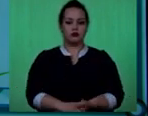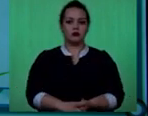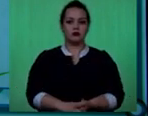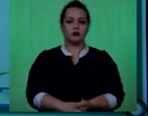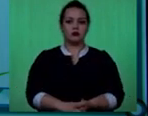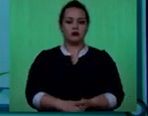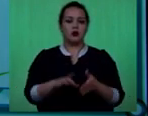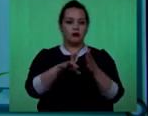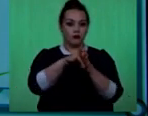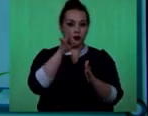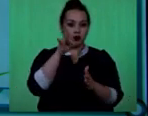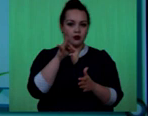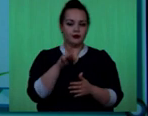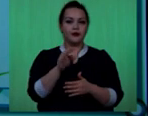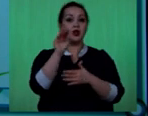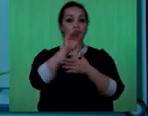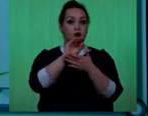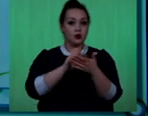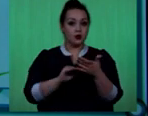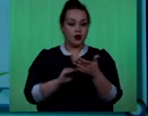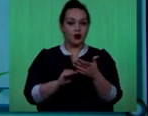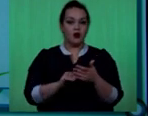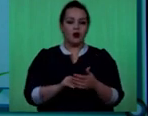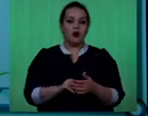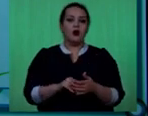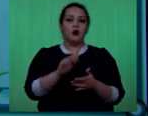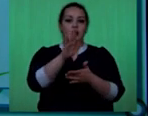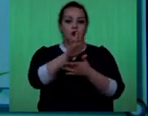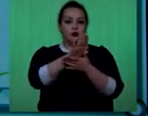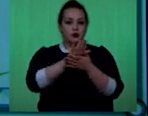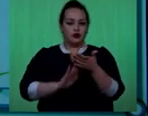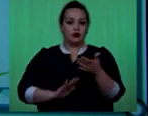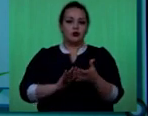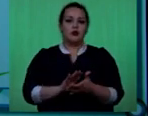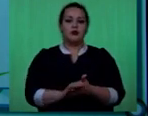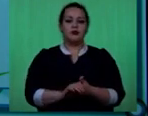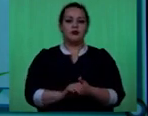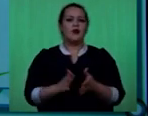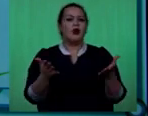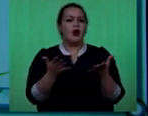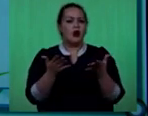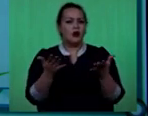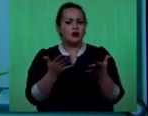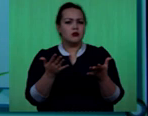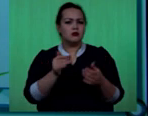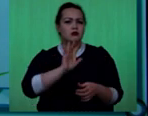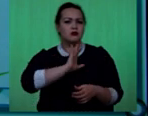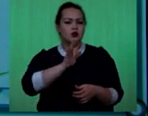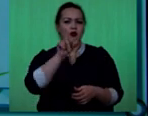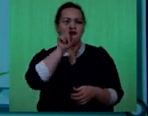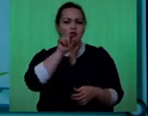выбрали записали а мы продолжаем каким не стал воробей